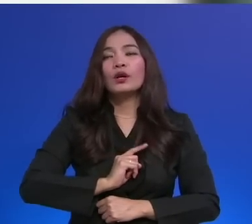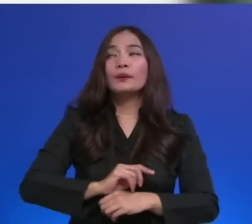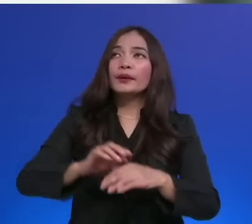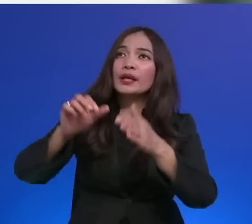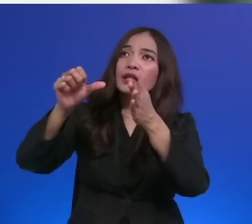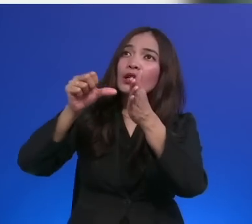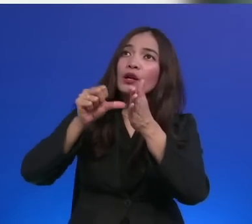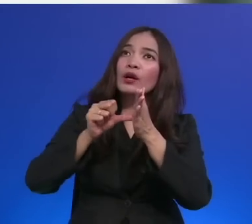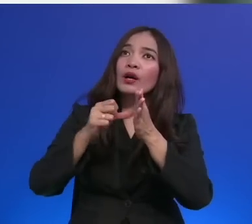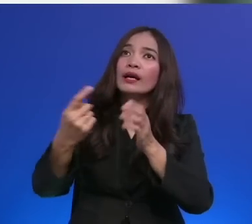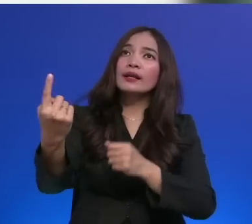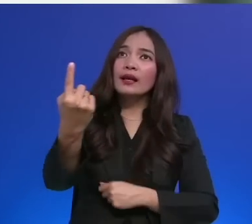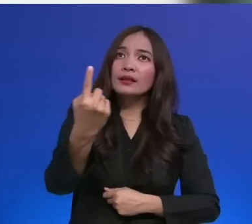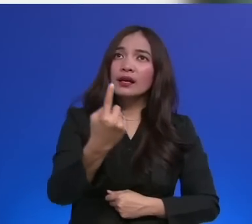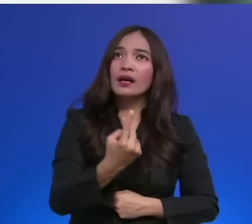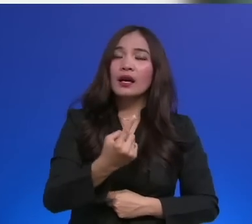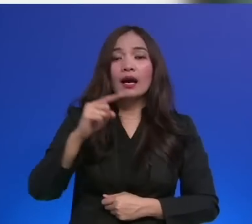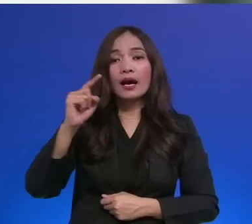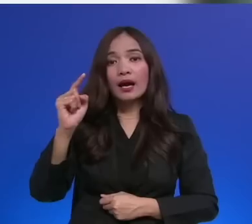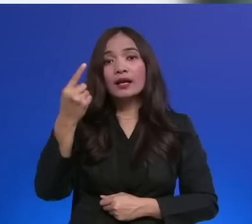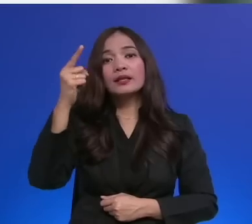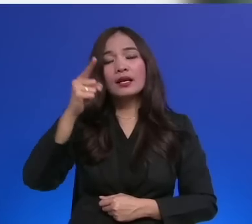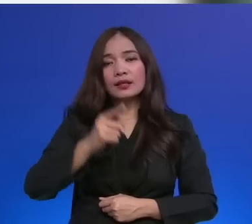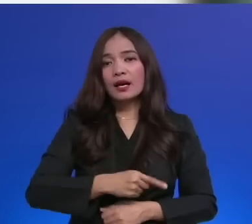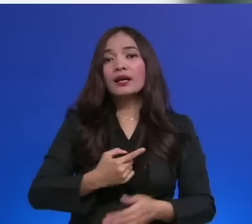pertolongan datang hanya darimu.